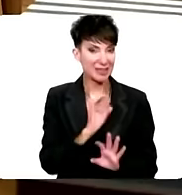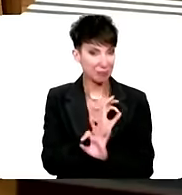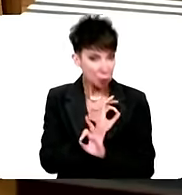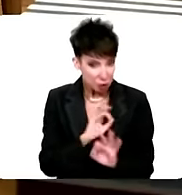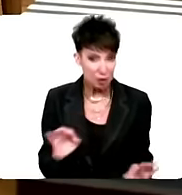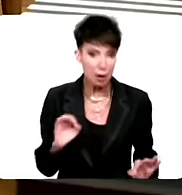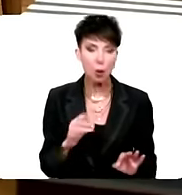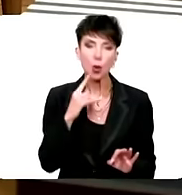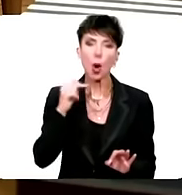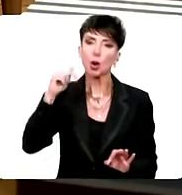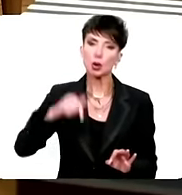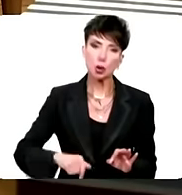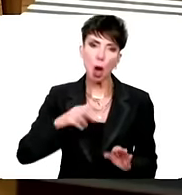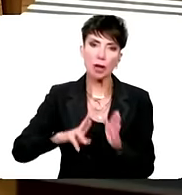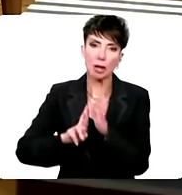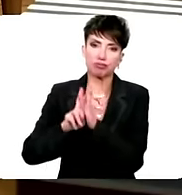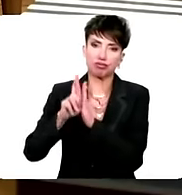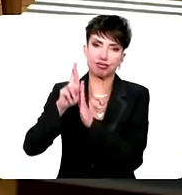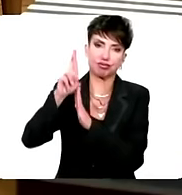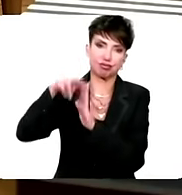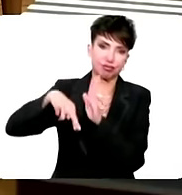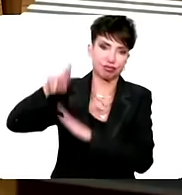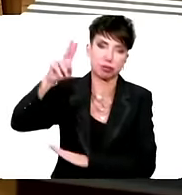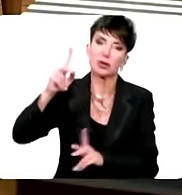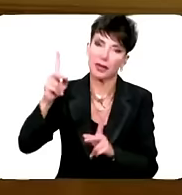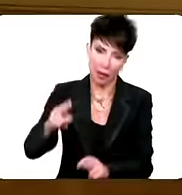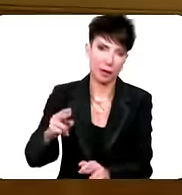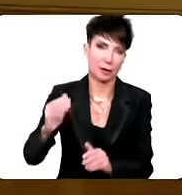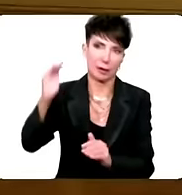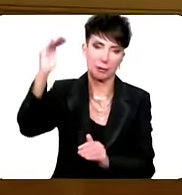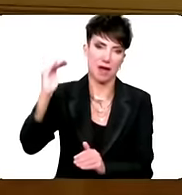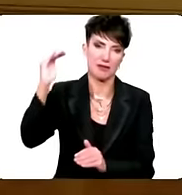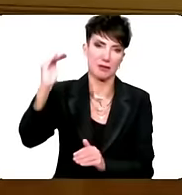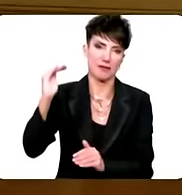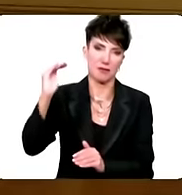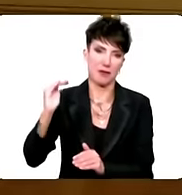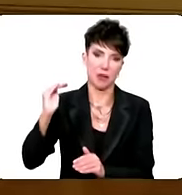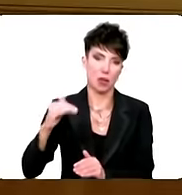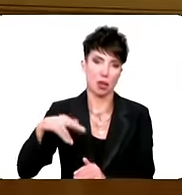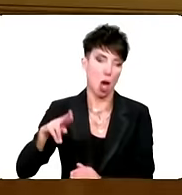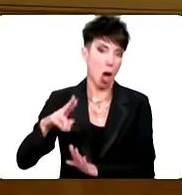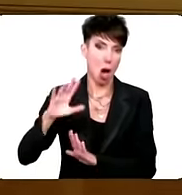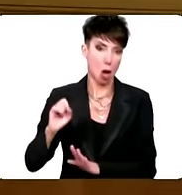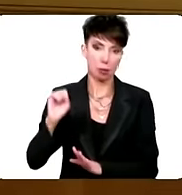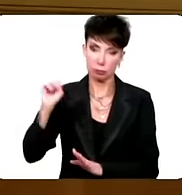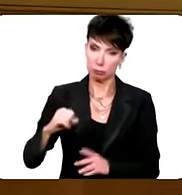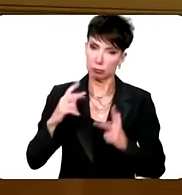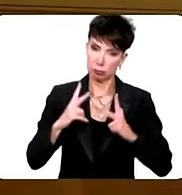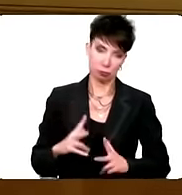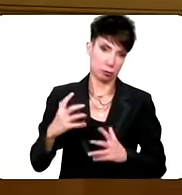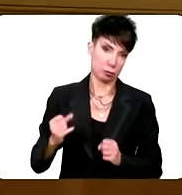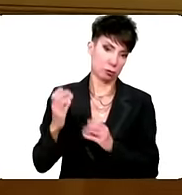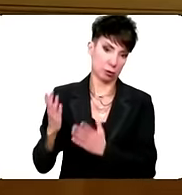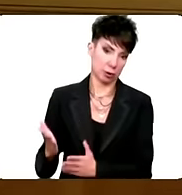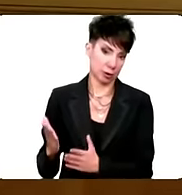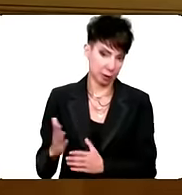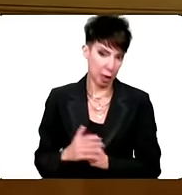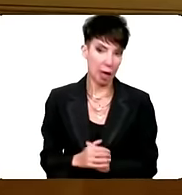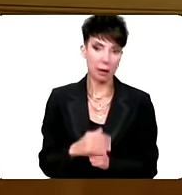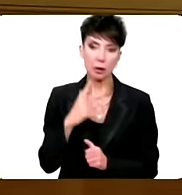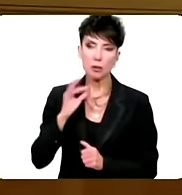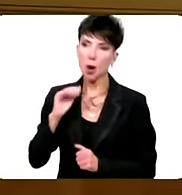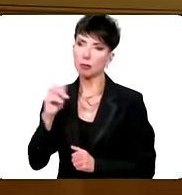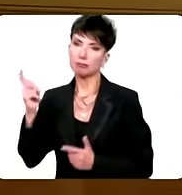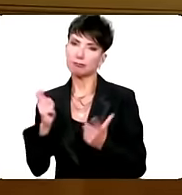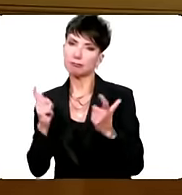τέλος. Βλέπετε ότι και η Ευρωπαϊκή Κεντρική Τράπεζα έχει αρχίσει να μειώνει τα επιτόκια και αυτό είναι μια πρώτη μικρή ανακούφιση για τους δανειολήπτες. Θα